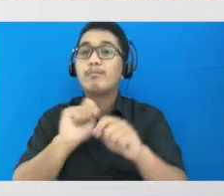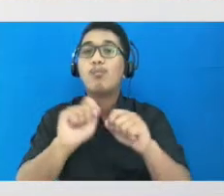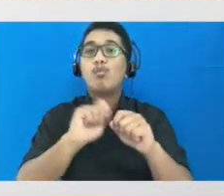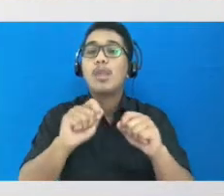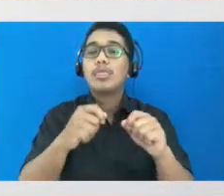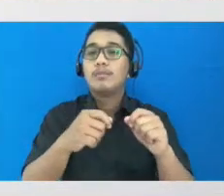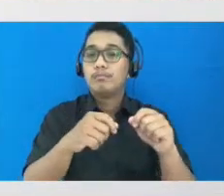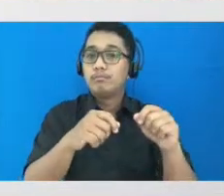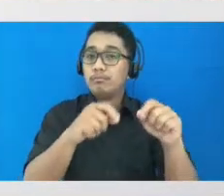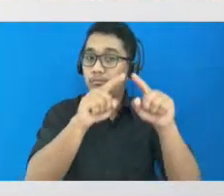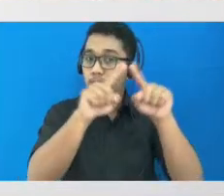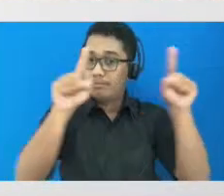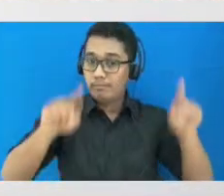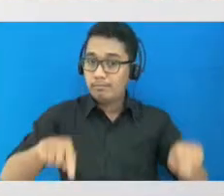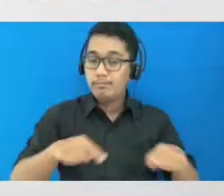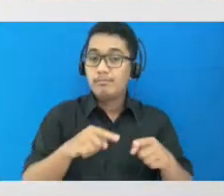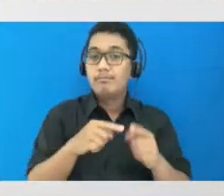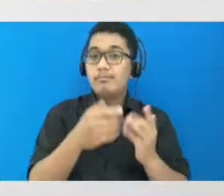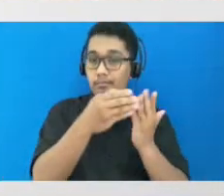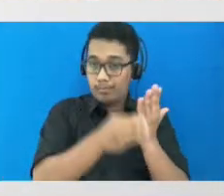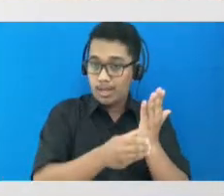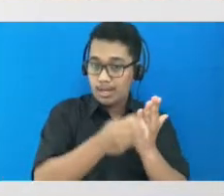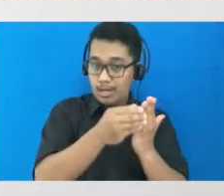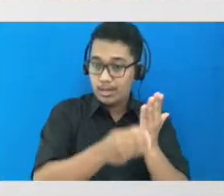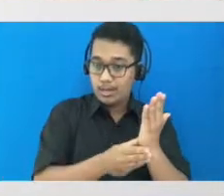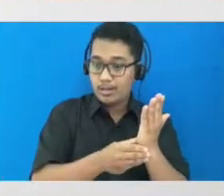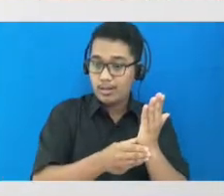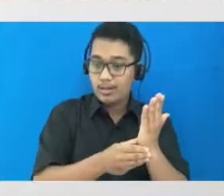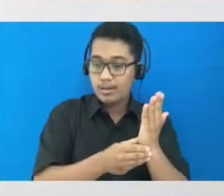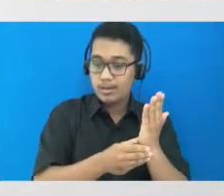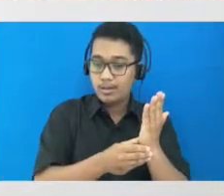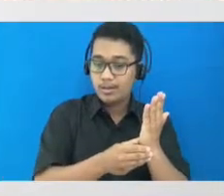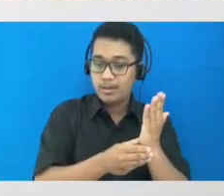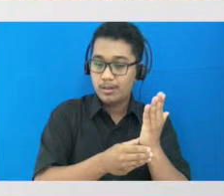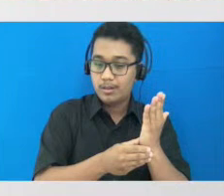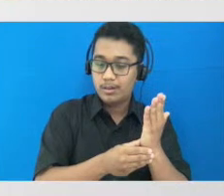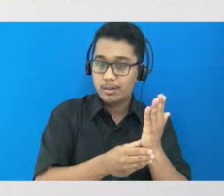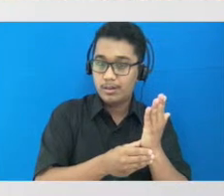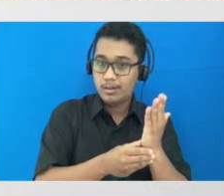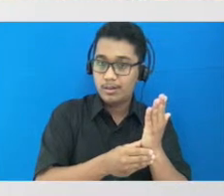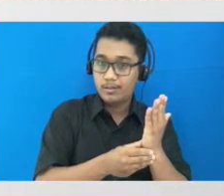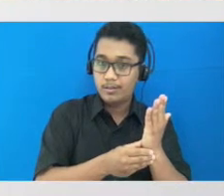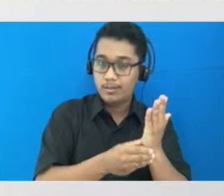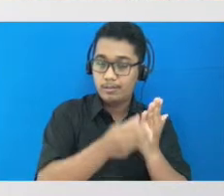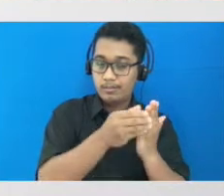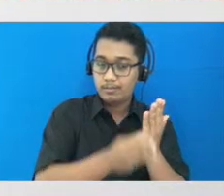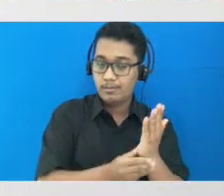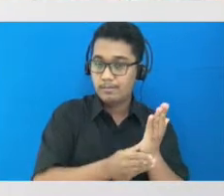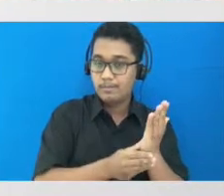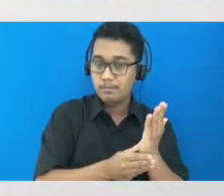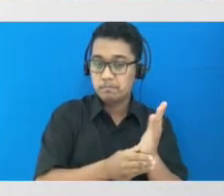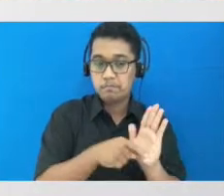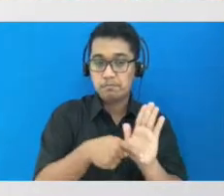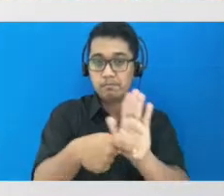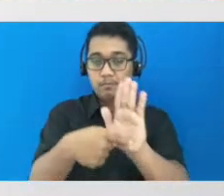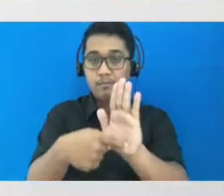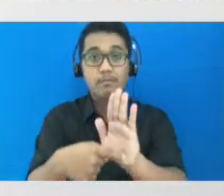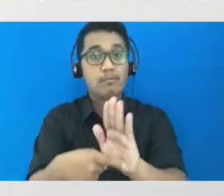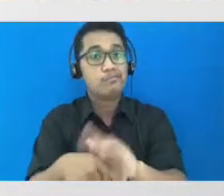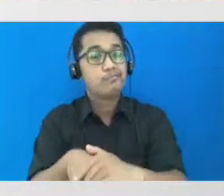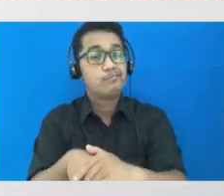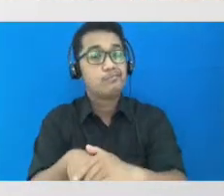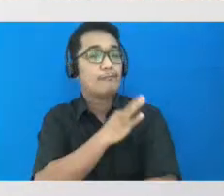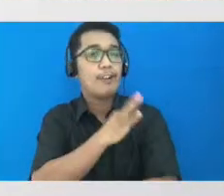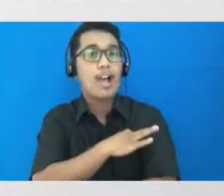artikel-artikel ataupun laporan investigasi serupa sehingga bisa memberikan manfaat yang besar bagi masyarakat